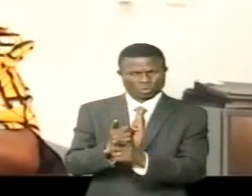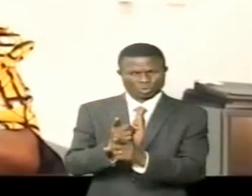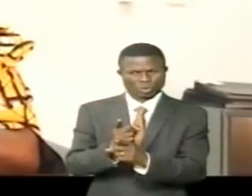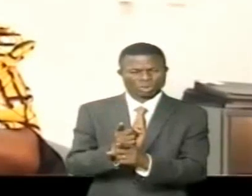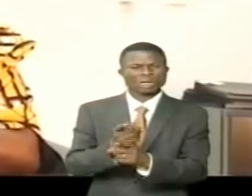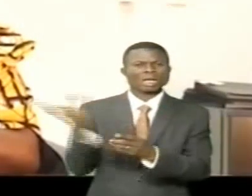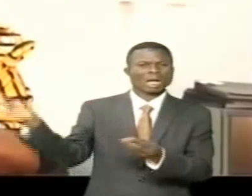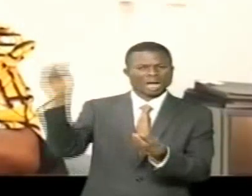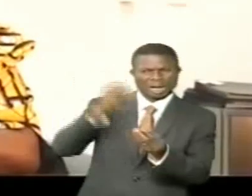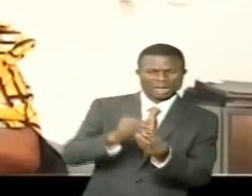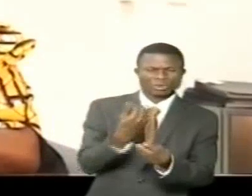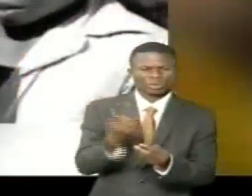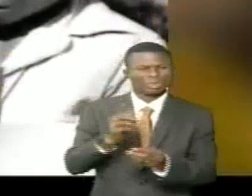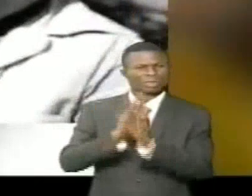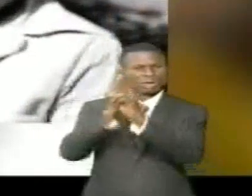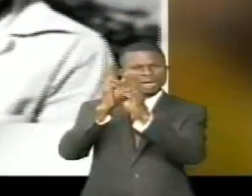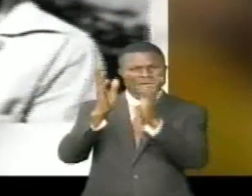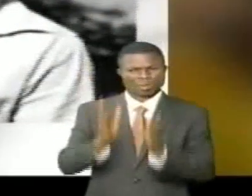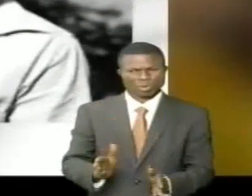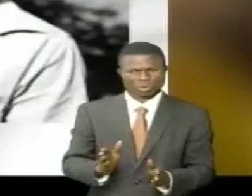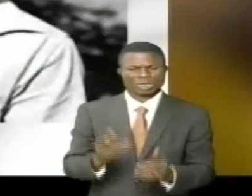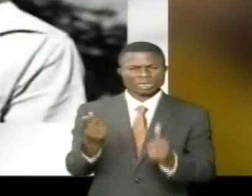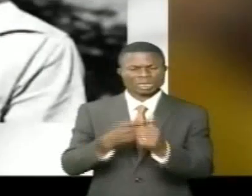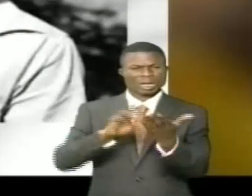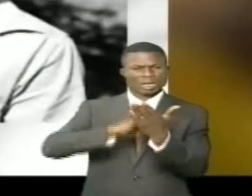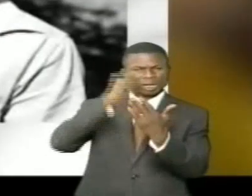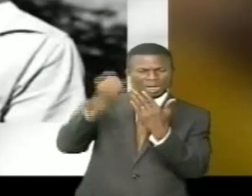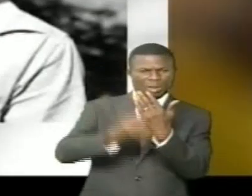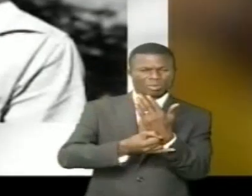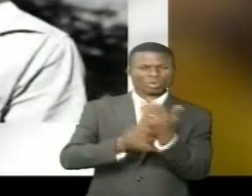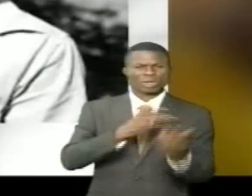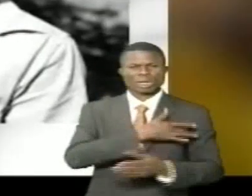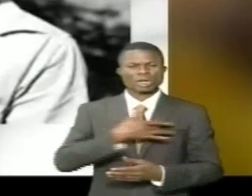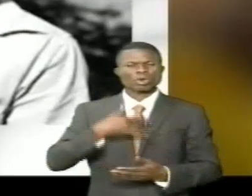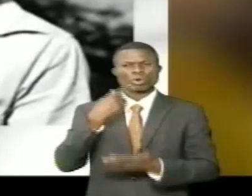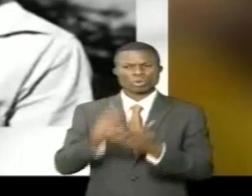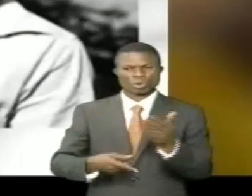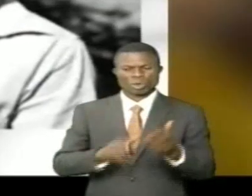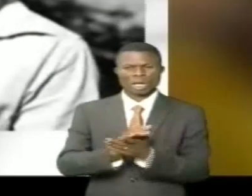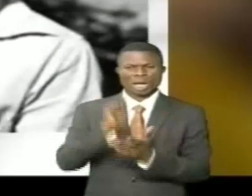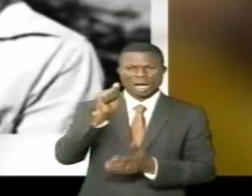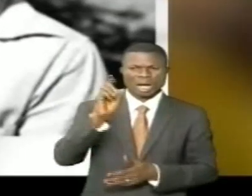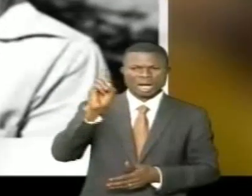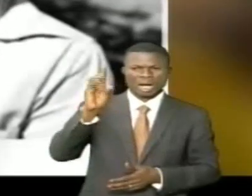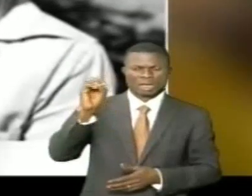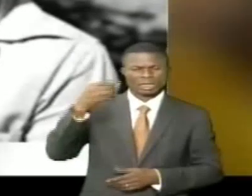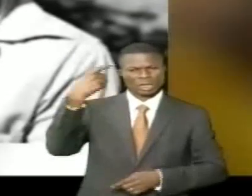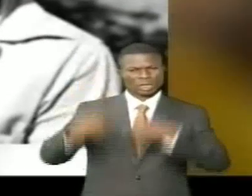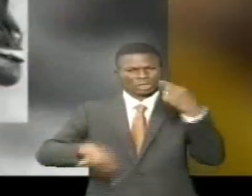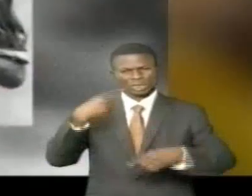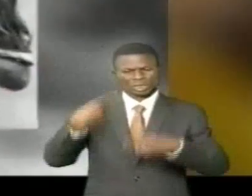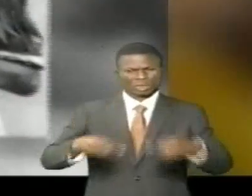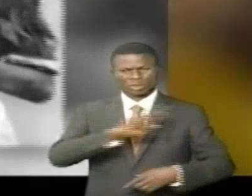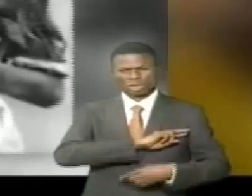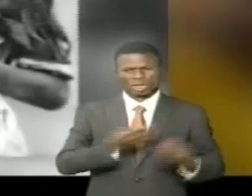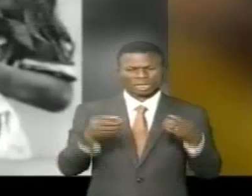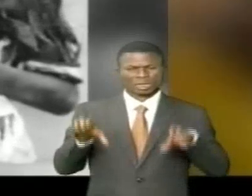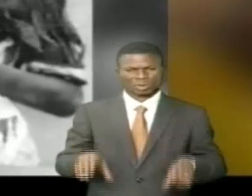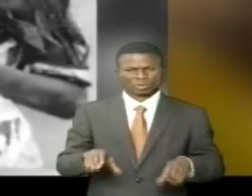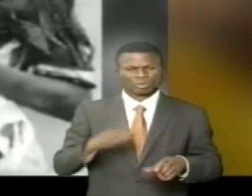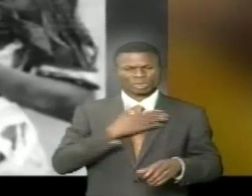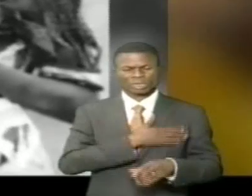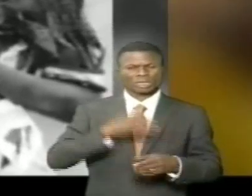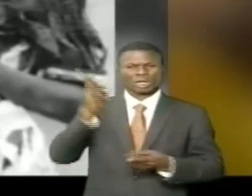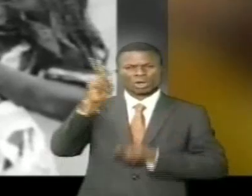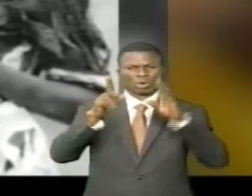enfants reporters. Il s'agit du projet dénommé Ado Discutons RDC. Chers